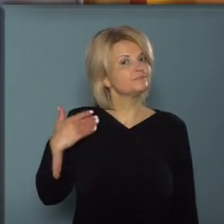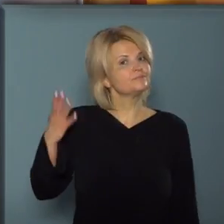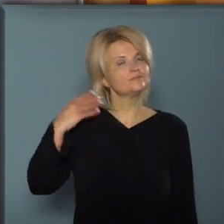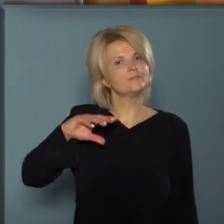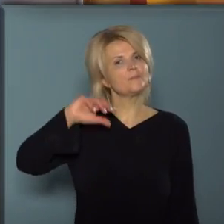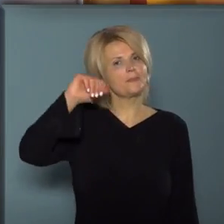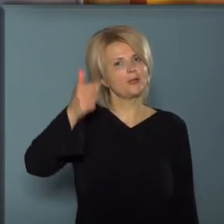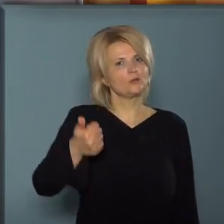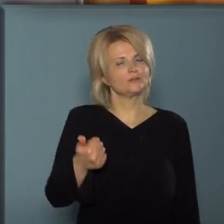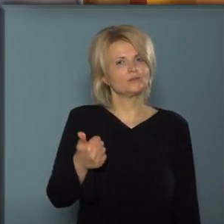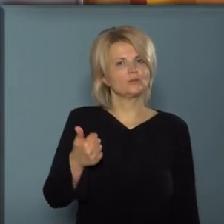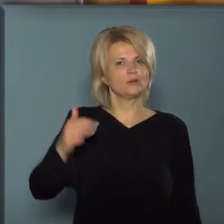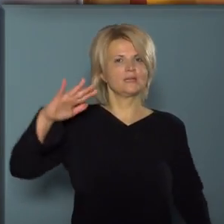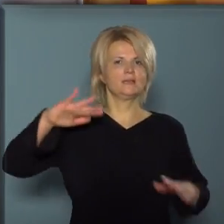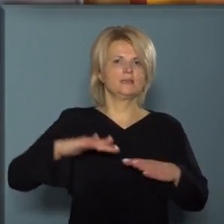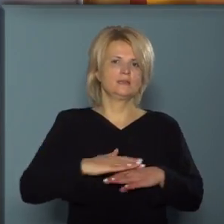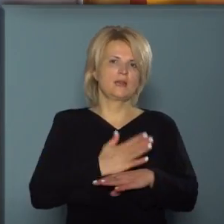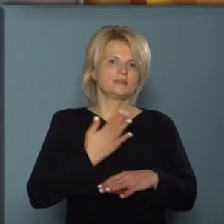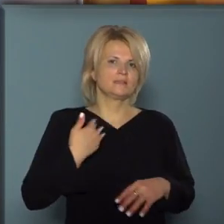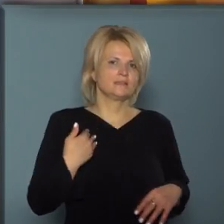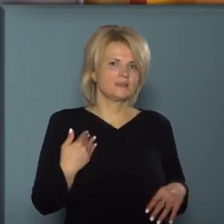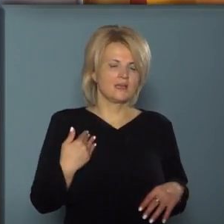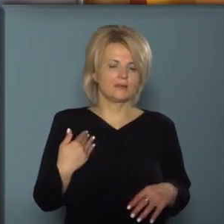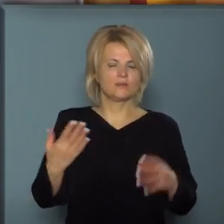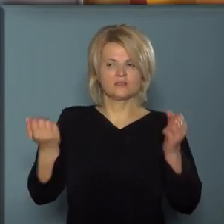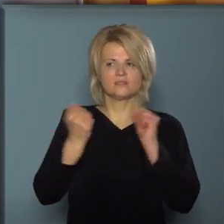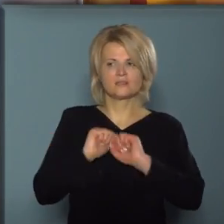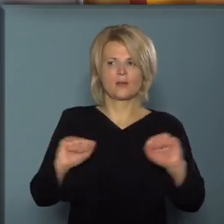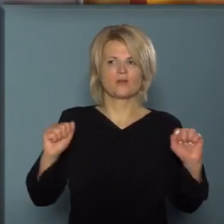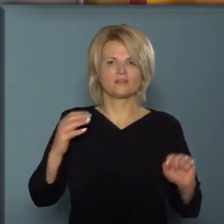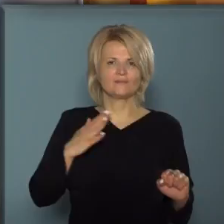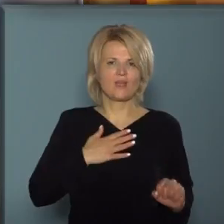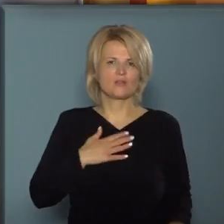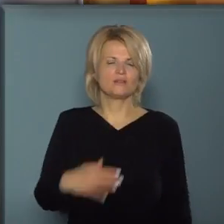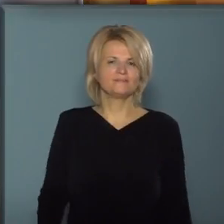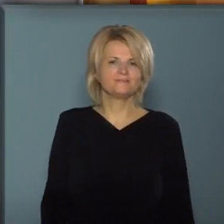akkor először éreztem azt, hogy szabad vagyok,